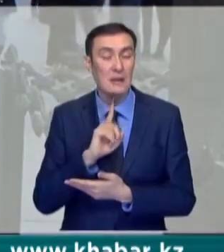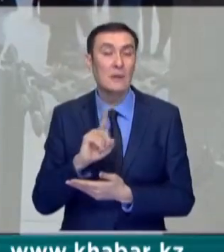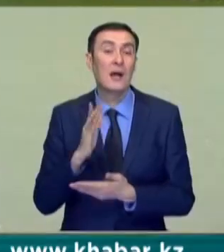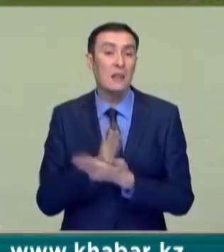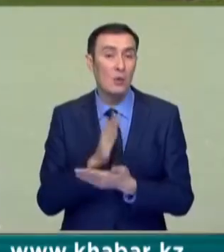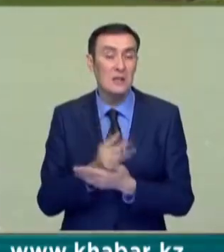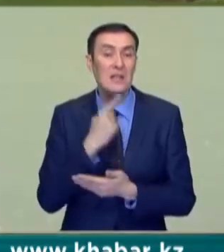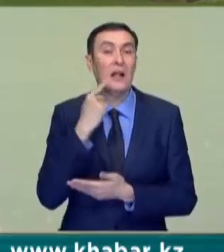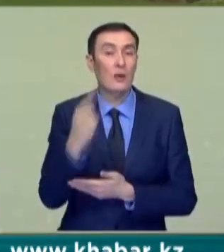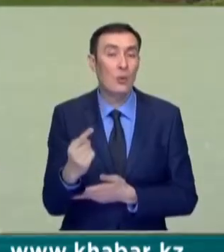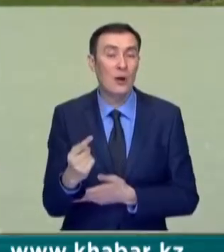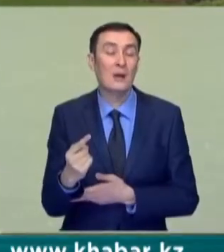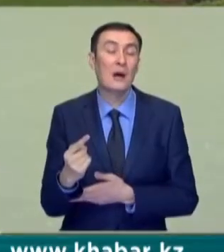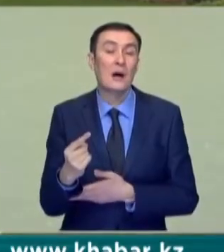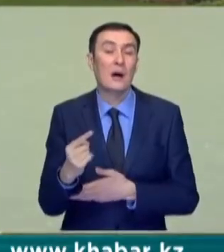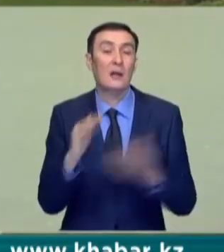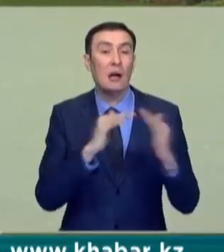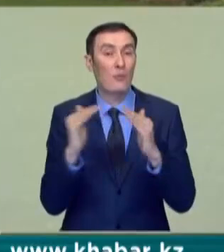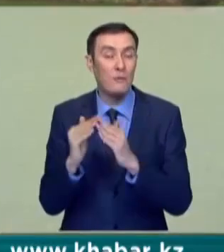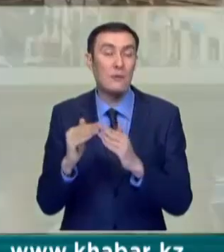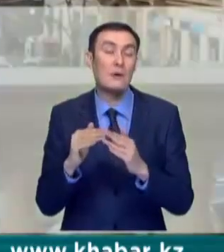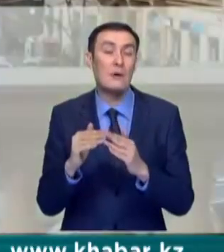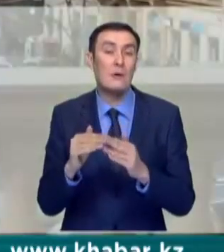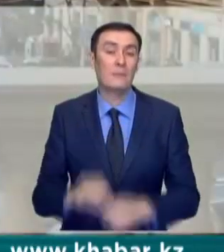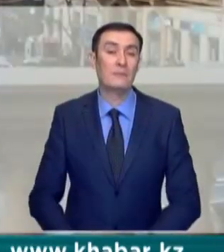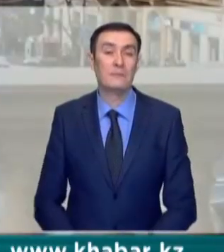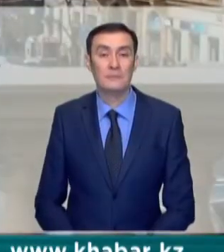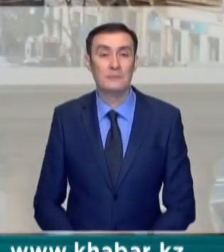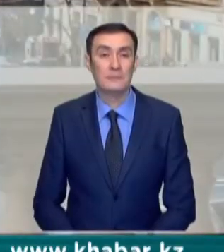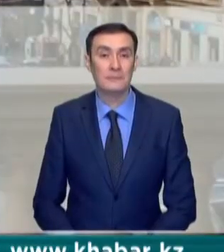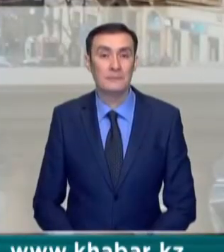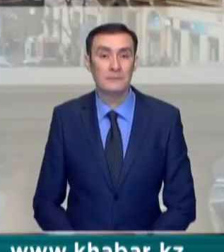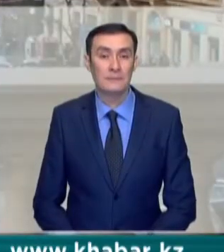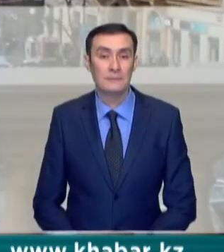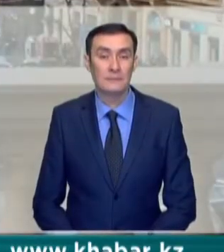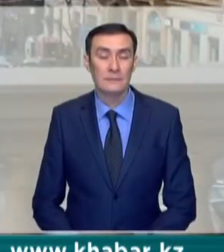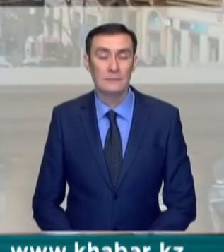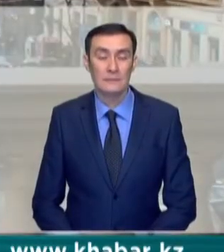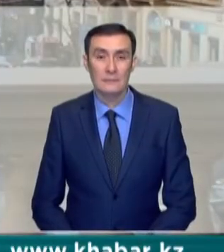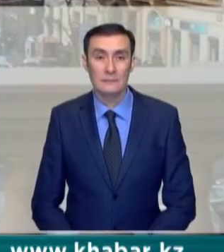как находится далеко от спальных районов Праги. Надежда Дрейгл, Дмитрий Лукша, Вадим Чех, Хабар, Прага, Чехия.